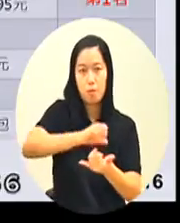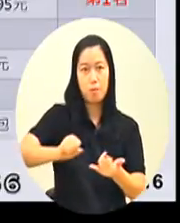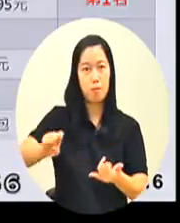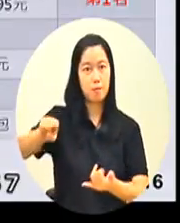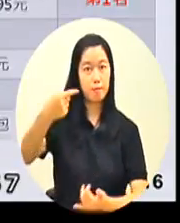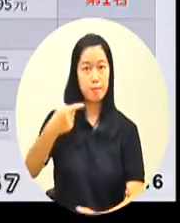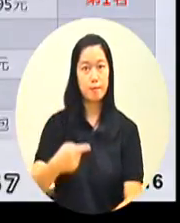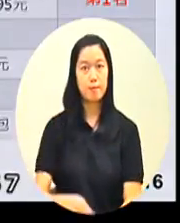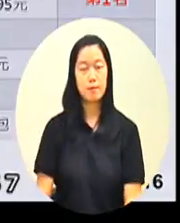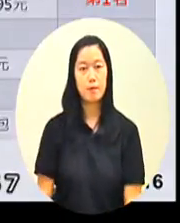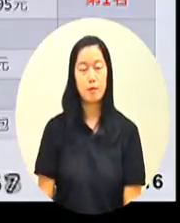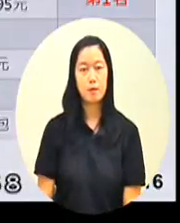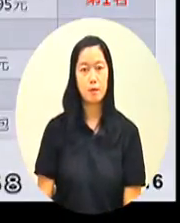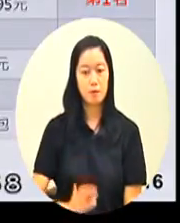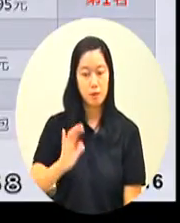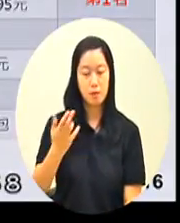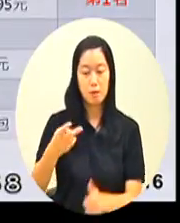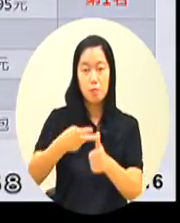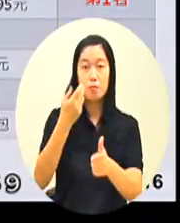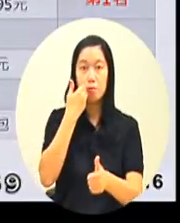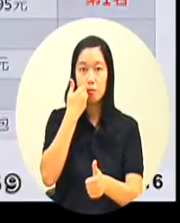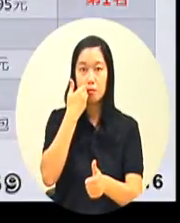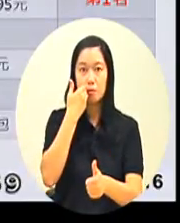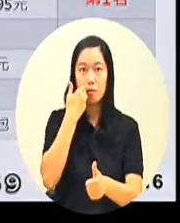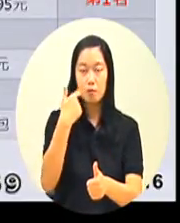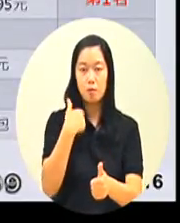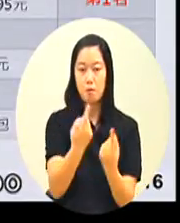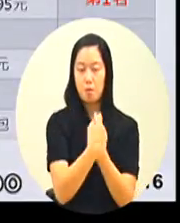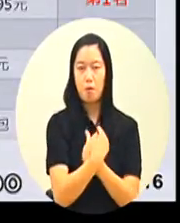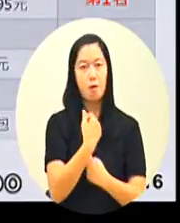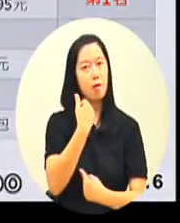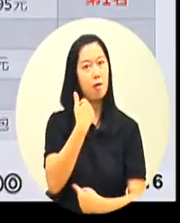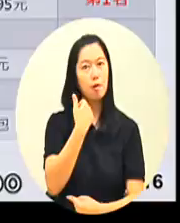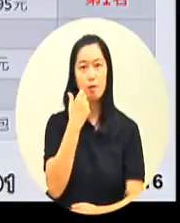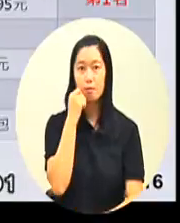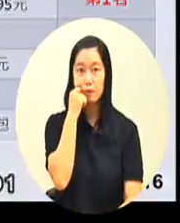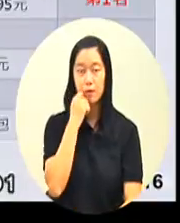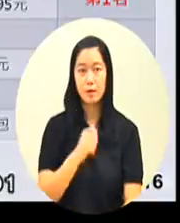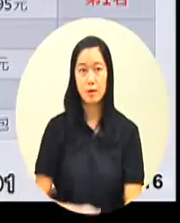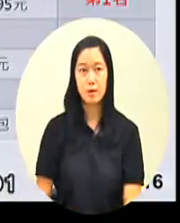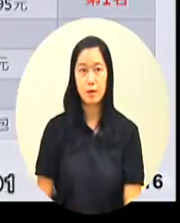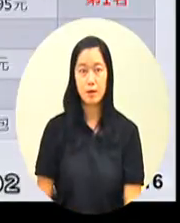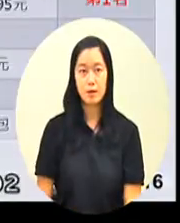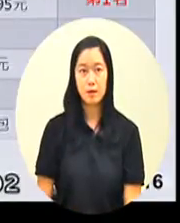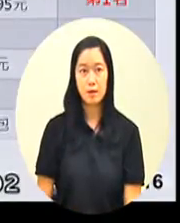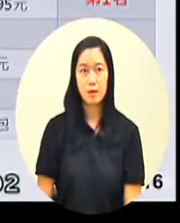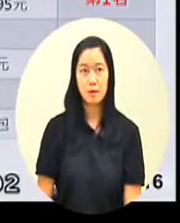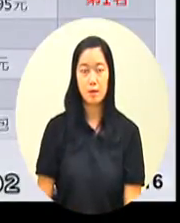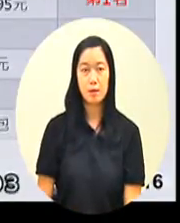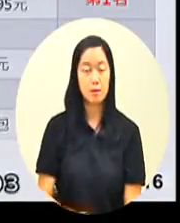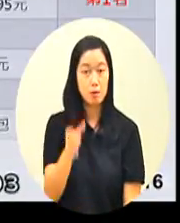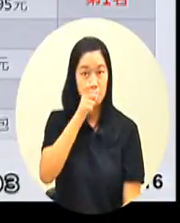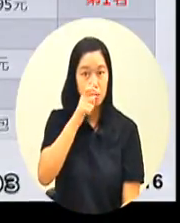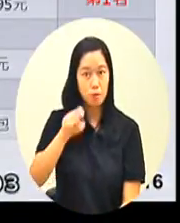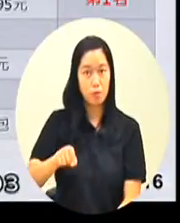列第一名，但是第二名要超越我们，我看起来好像很难在酒的部分酒的部分我们也查到